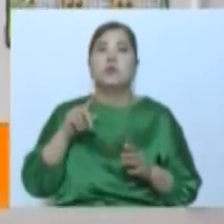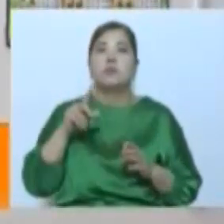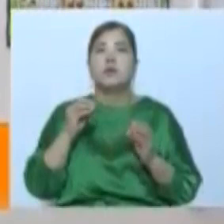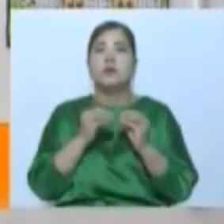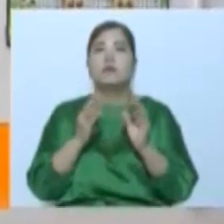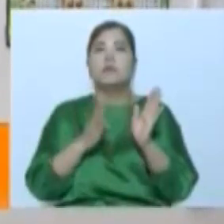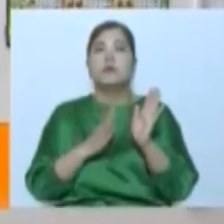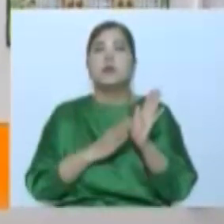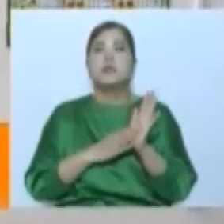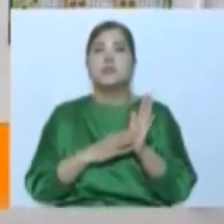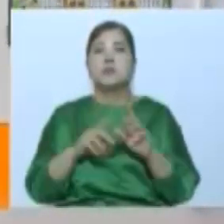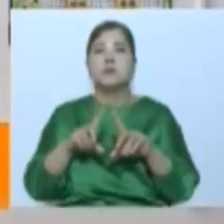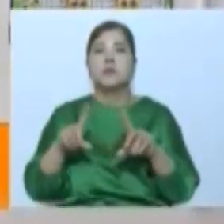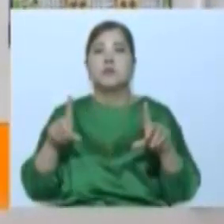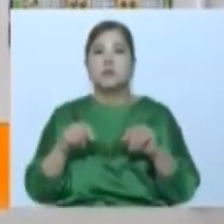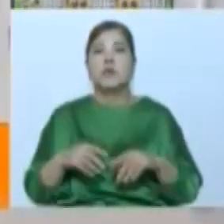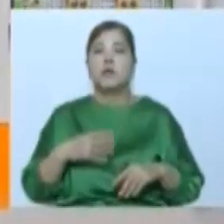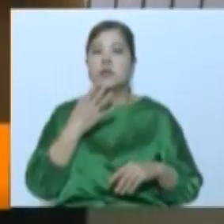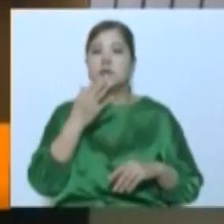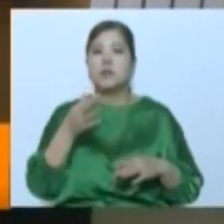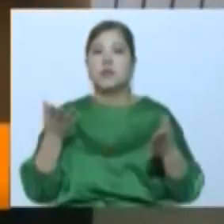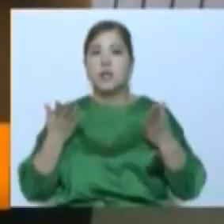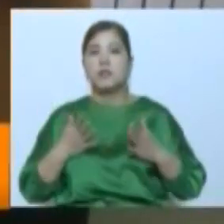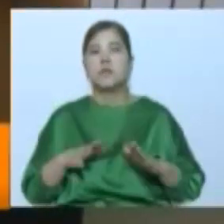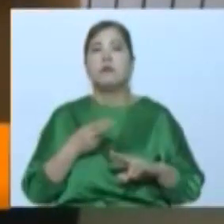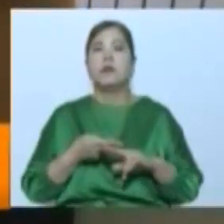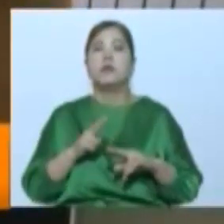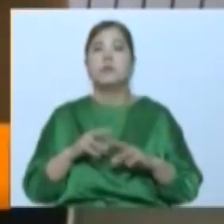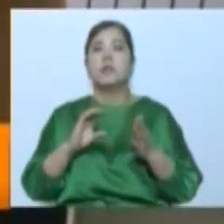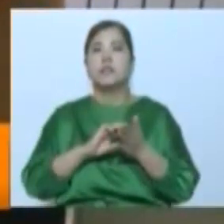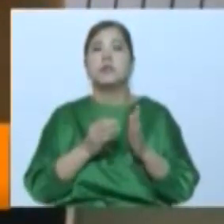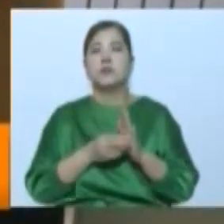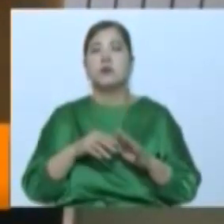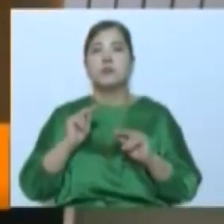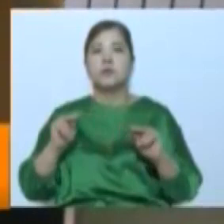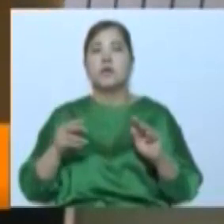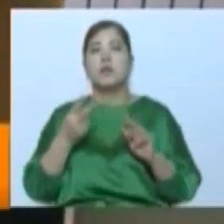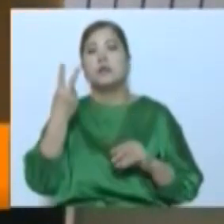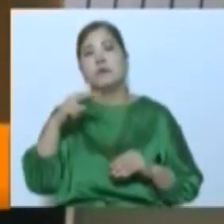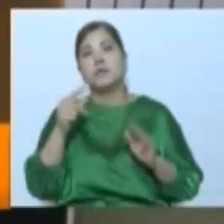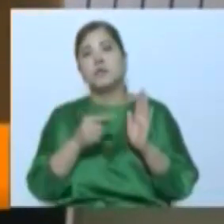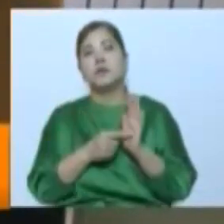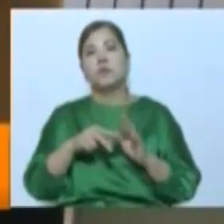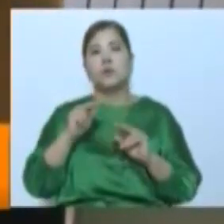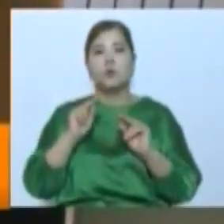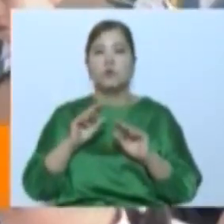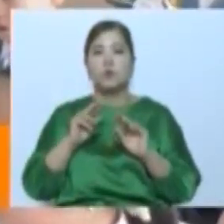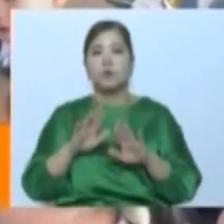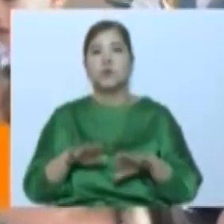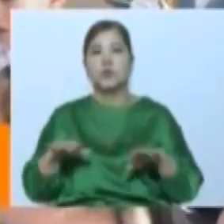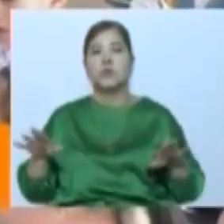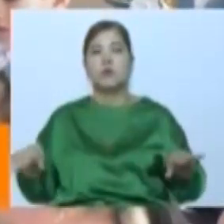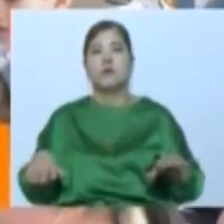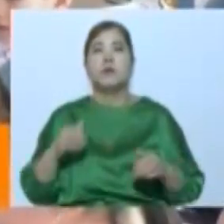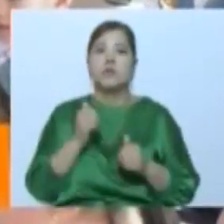традиционную школьную форму на национальную одежду в этом классе обучается ежедневно они приходят на уроки в